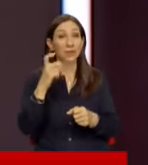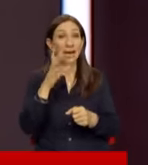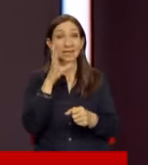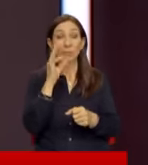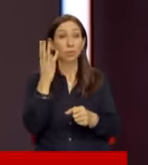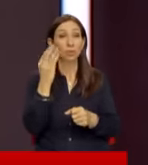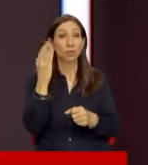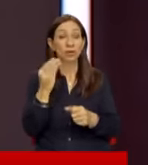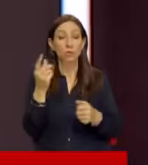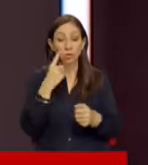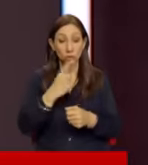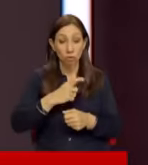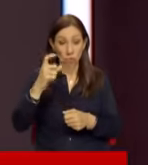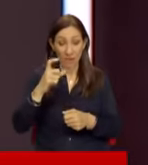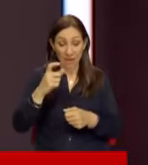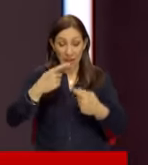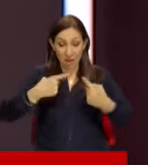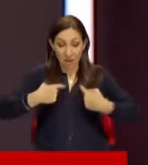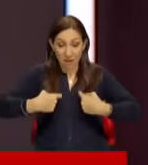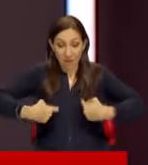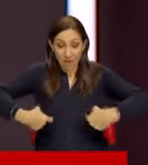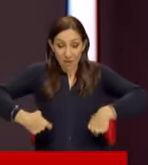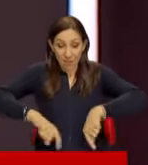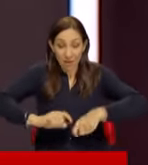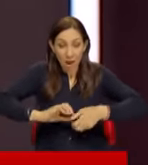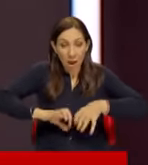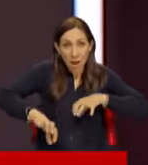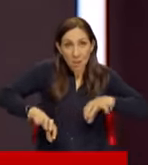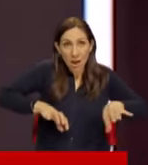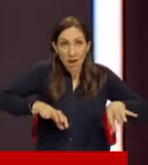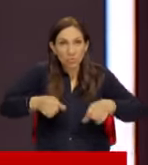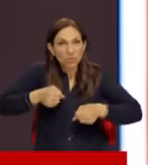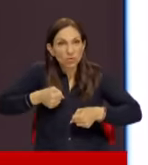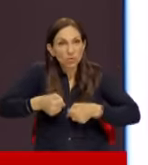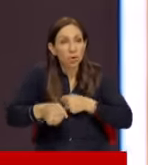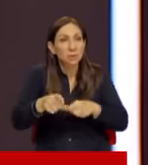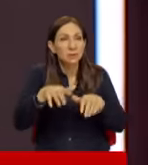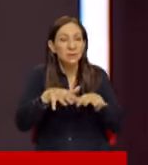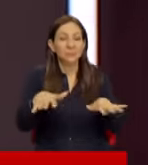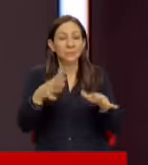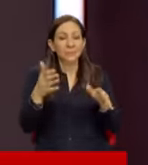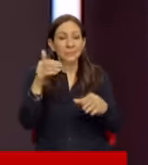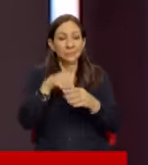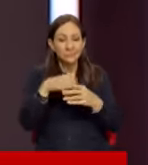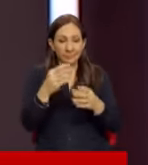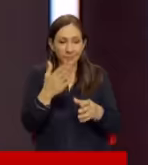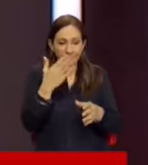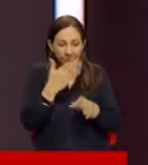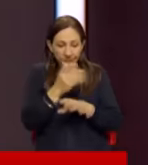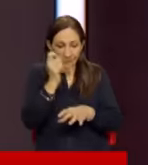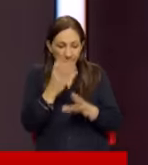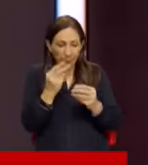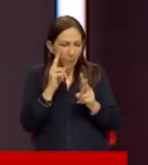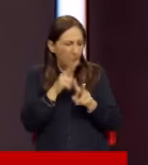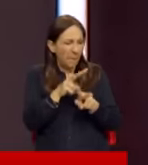kim olursa olsun, Cumhurbaşkanı etrafında kümelenmiş bir kutuplaşmayı dayatıyor bu sistem. Zaten seçmen de rasyonel olduğu için bu